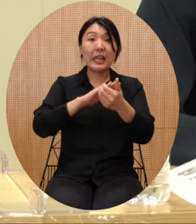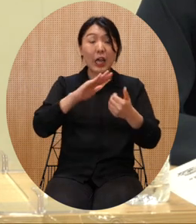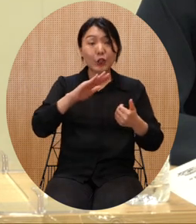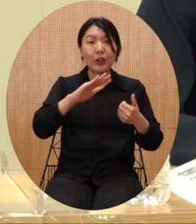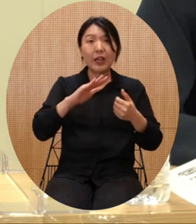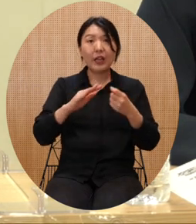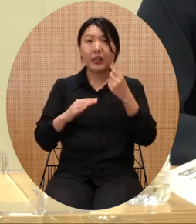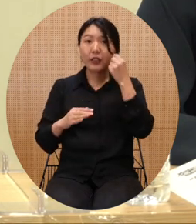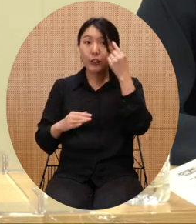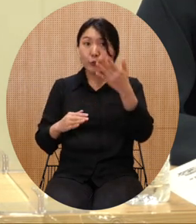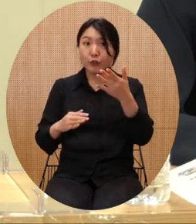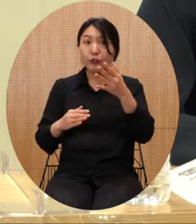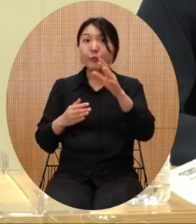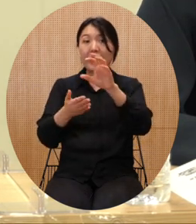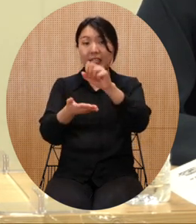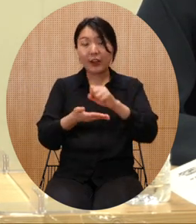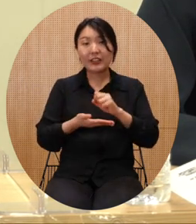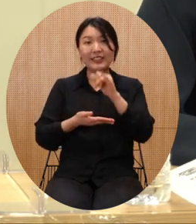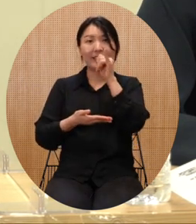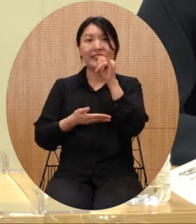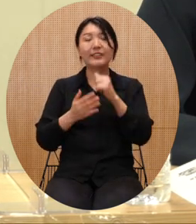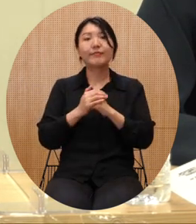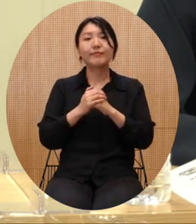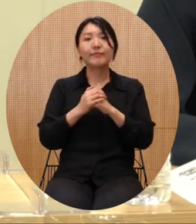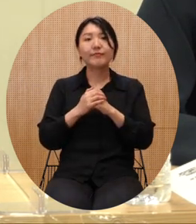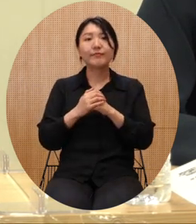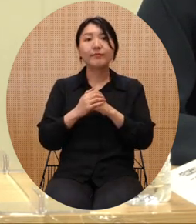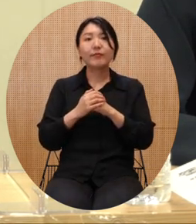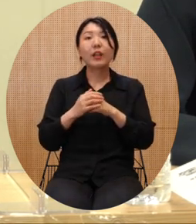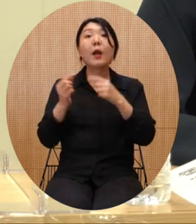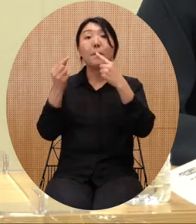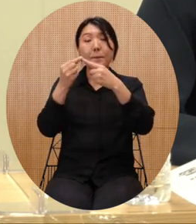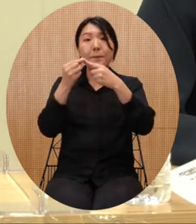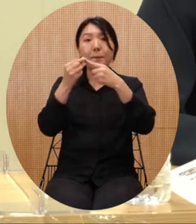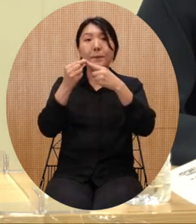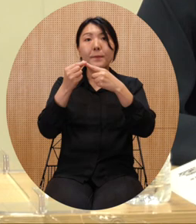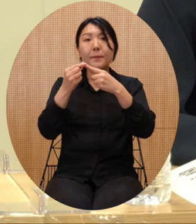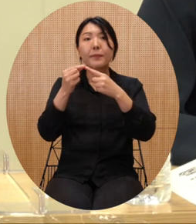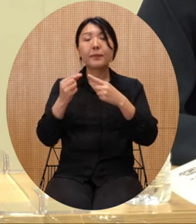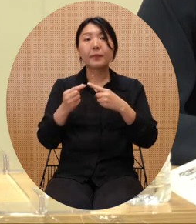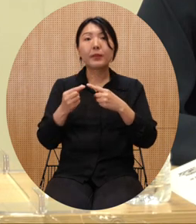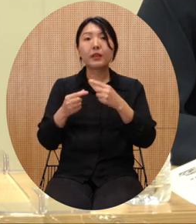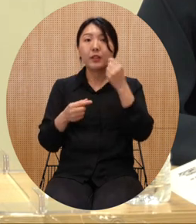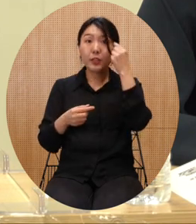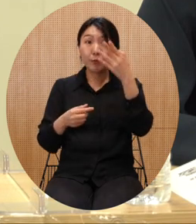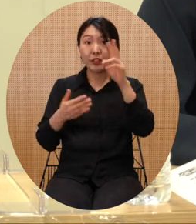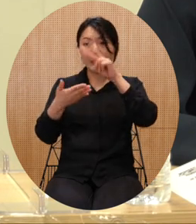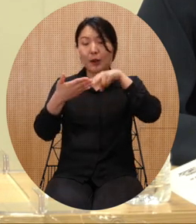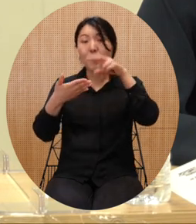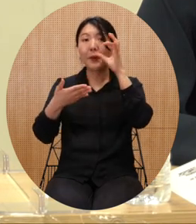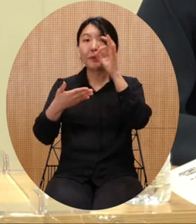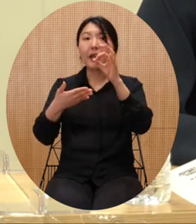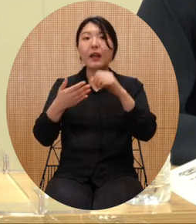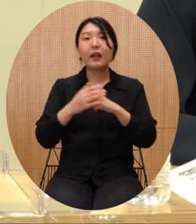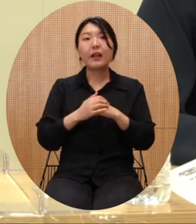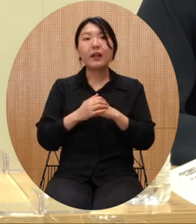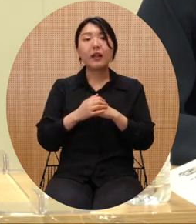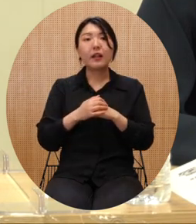좀 두 개를 좀 받은 것이 있는데요. 첫 번째 사전 질문을 하나 제가 읽어드리도록